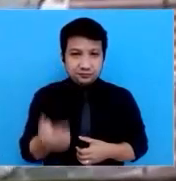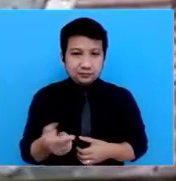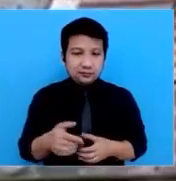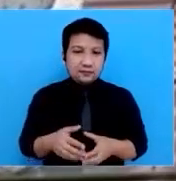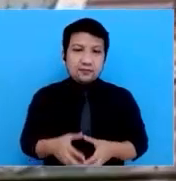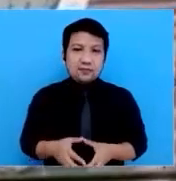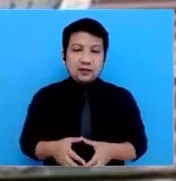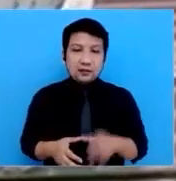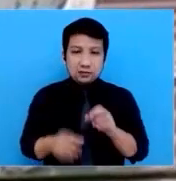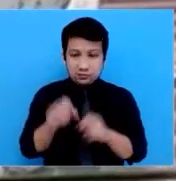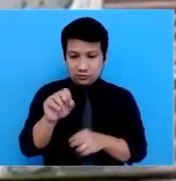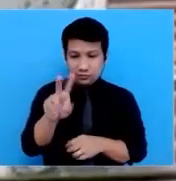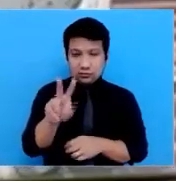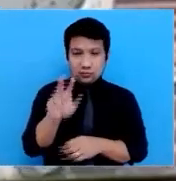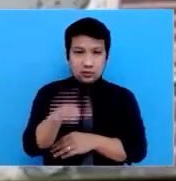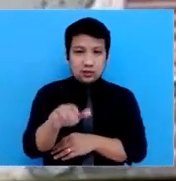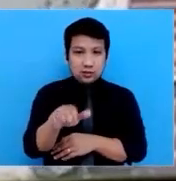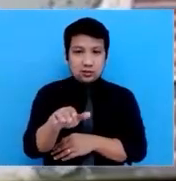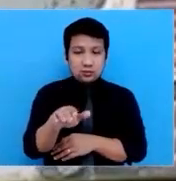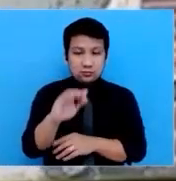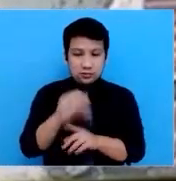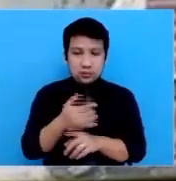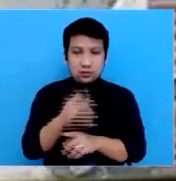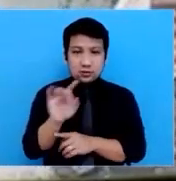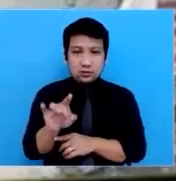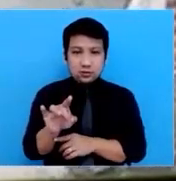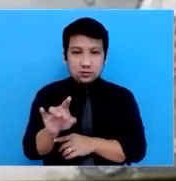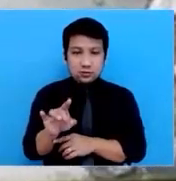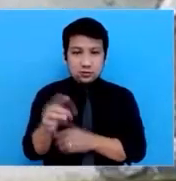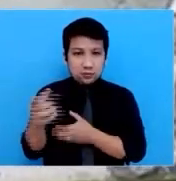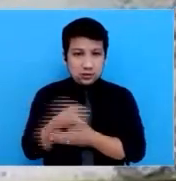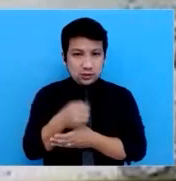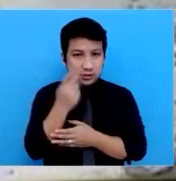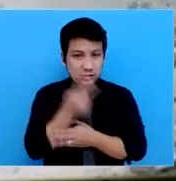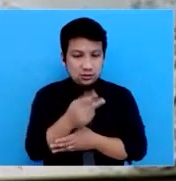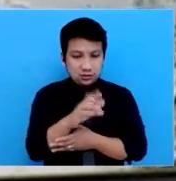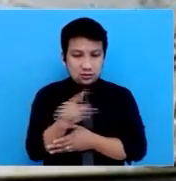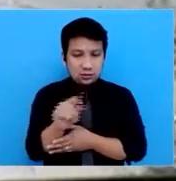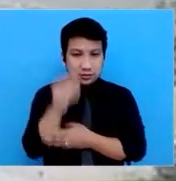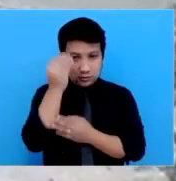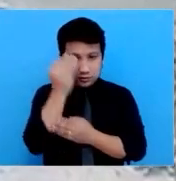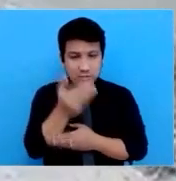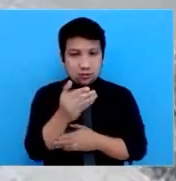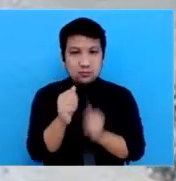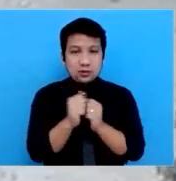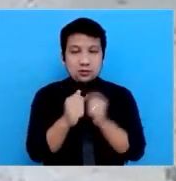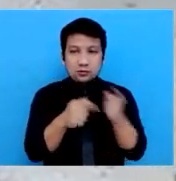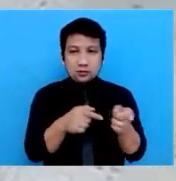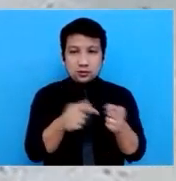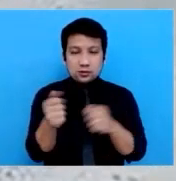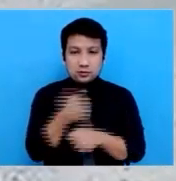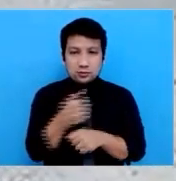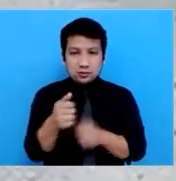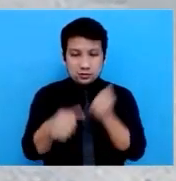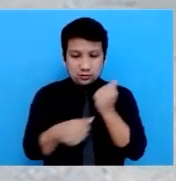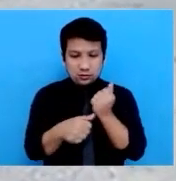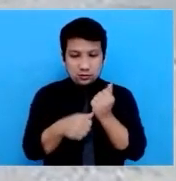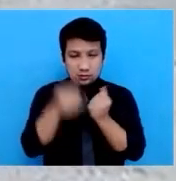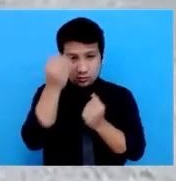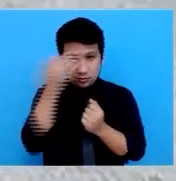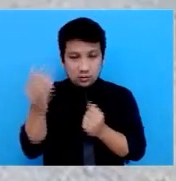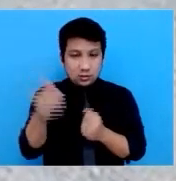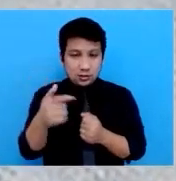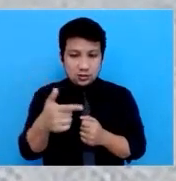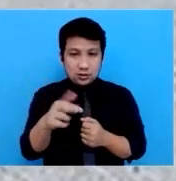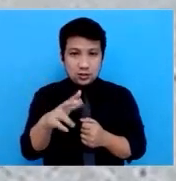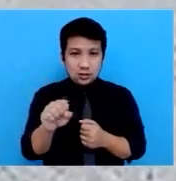Alas 2 ng hapon noong Enero 8, nakuna ng CCTV ang kasambahay ni Transportation Assistant Secretary Goddess Libiran